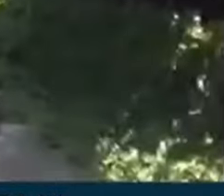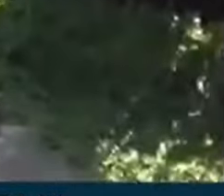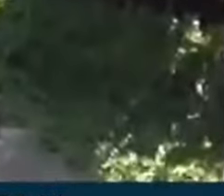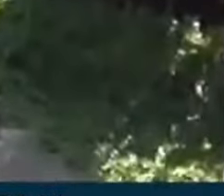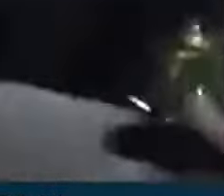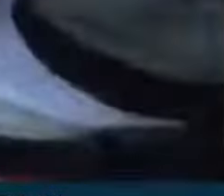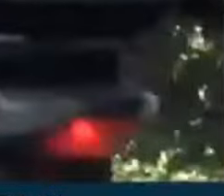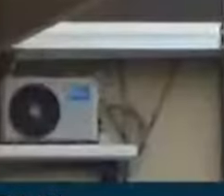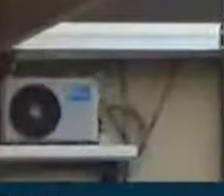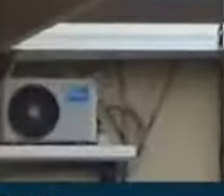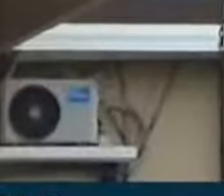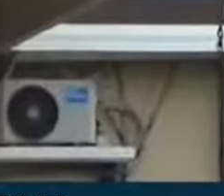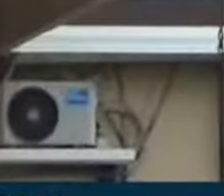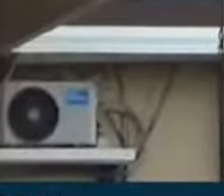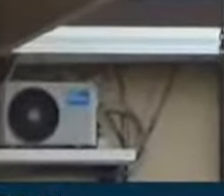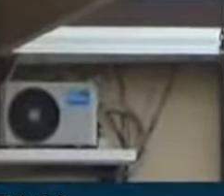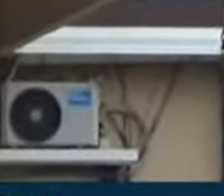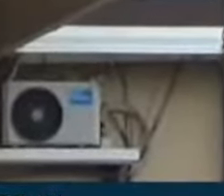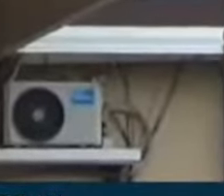Selasa